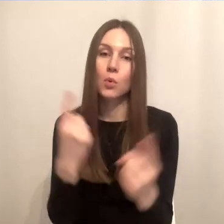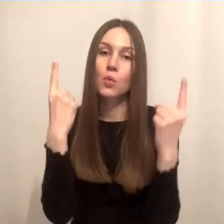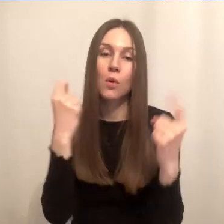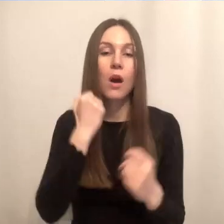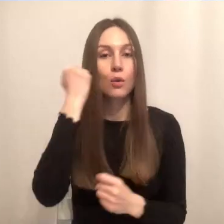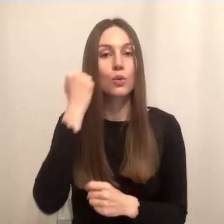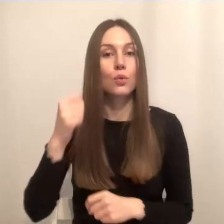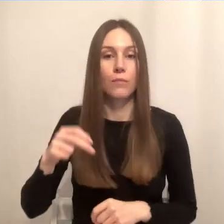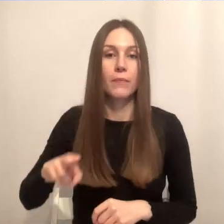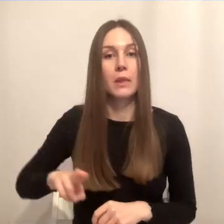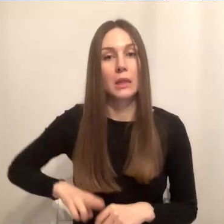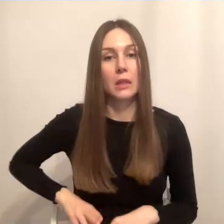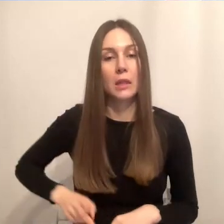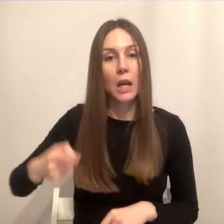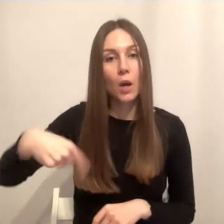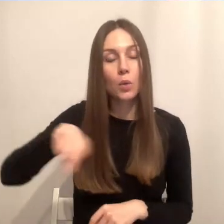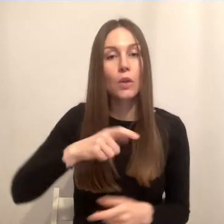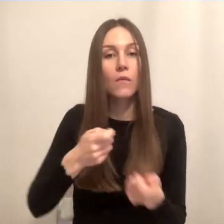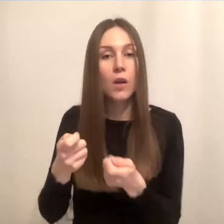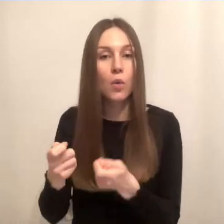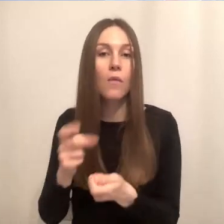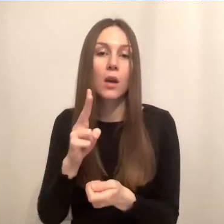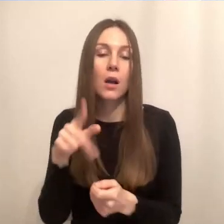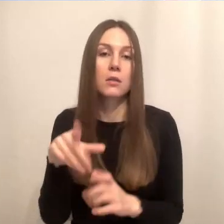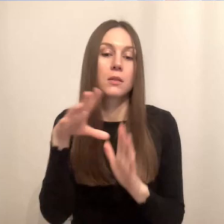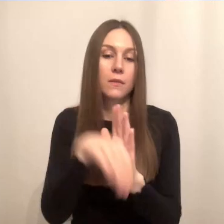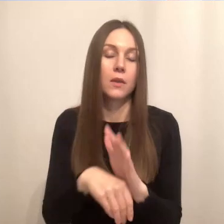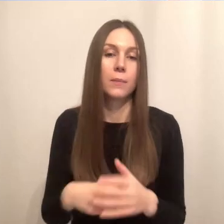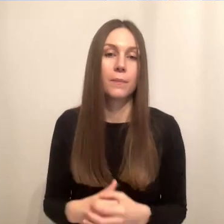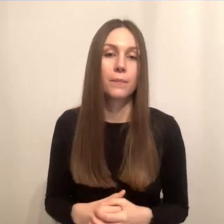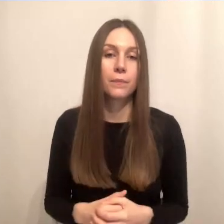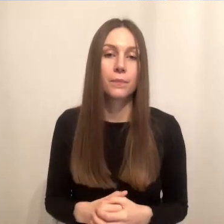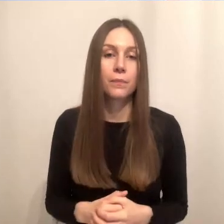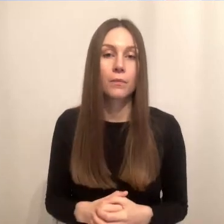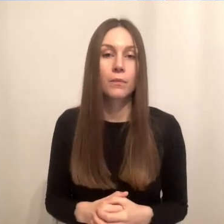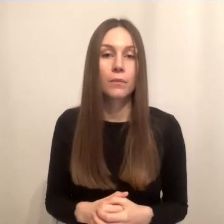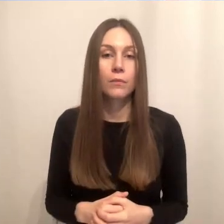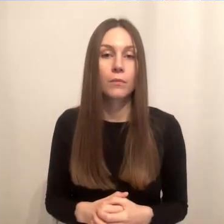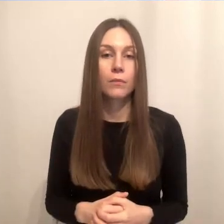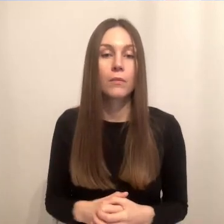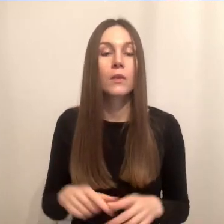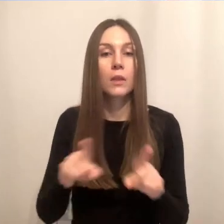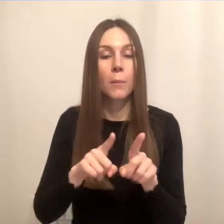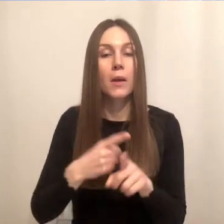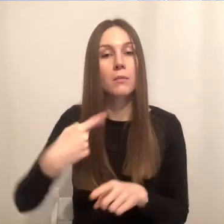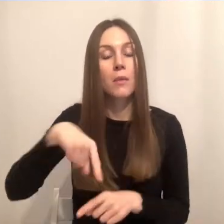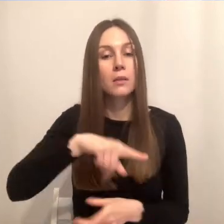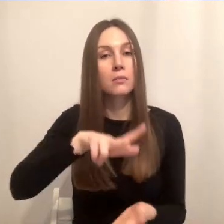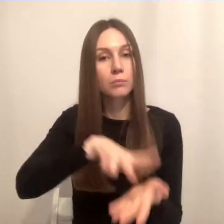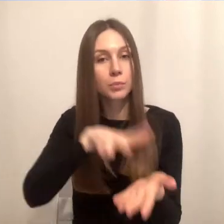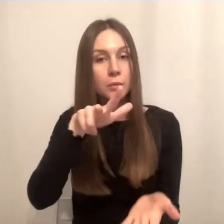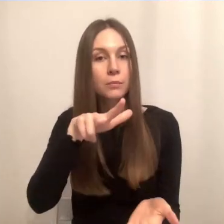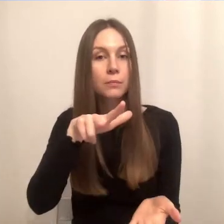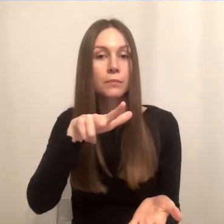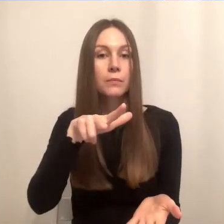kurie tikrai į šį darbą įsitraukė. Toliau mes esam pasitvirtinę ir dabar yra